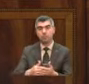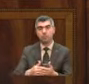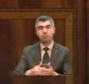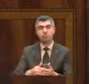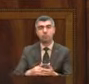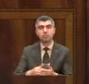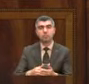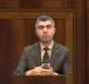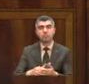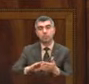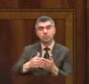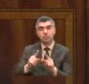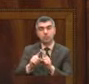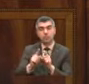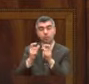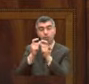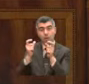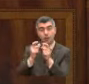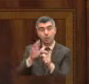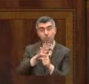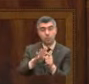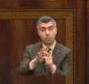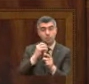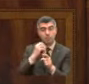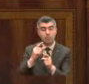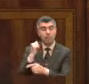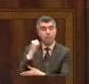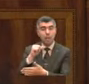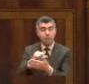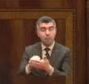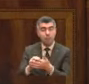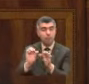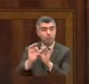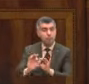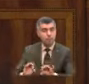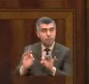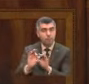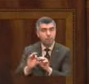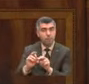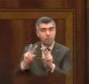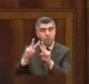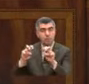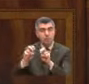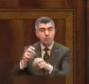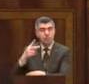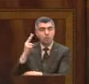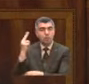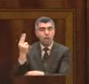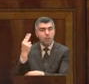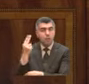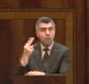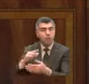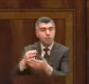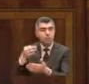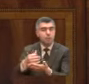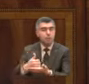لن يأتي ذلك إلا بتشجيع استعمالها وإعفاء معداتها من الضرائب وتشجيع البحث العلمي وكذا صناعة الآليات والمعدات